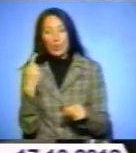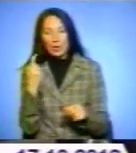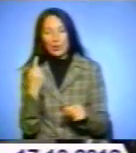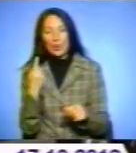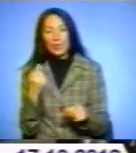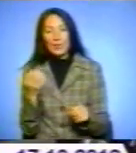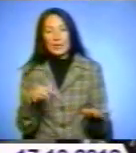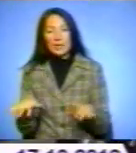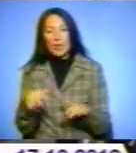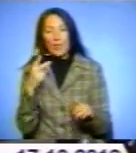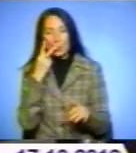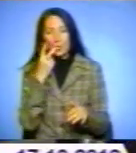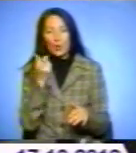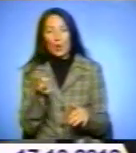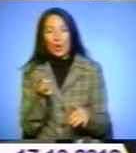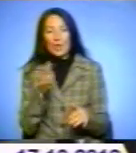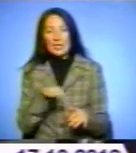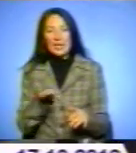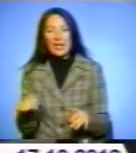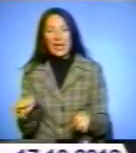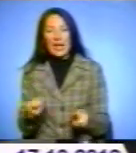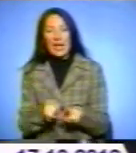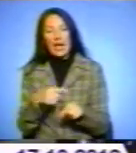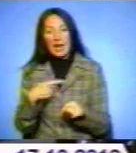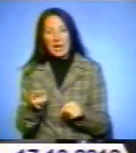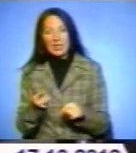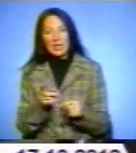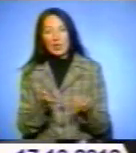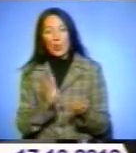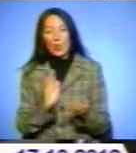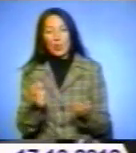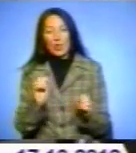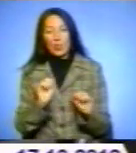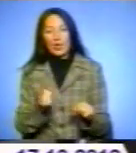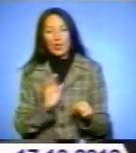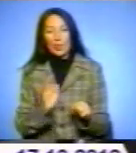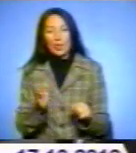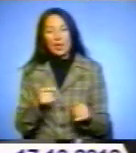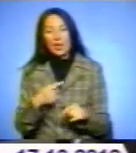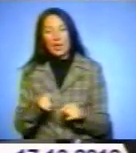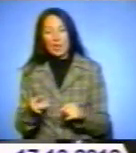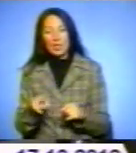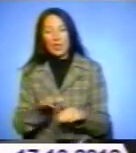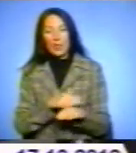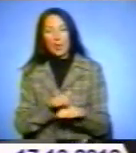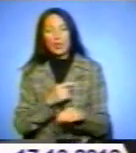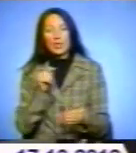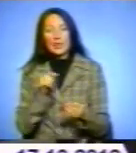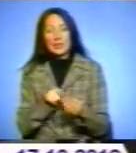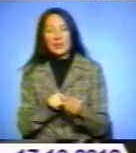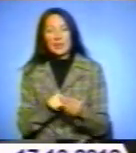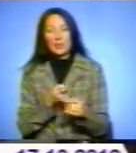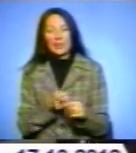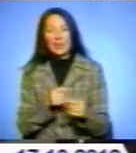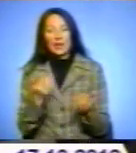і слабозорих дітей теж. А решта, якщо буде, може бути і на інші благодійні цілі. Це